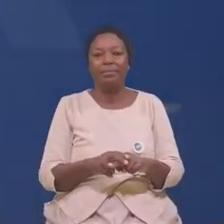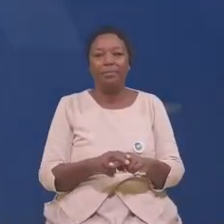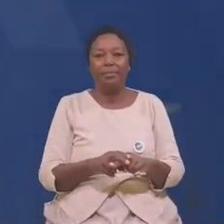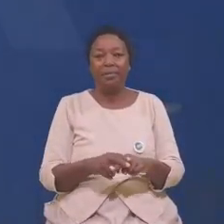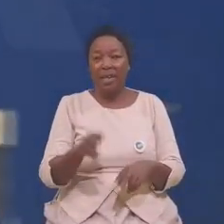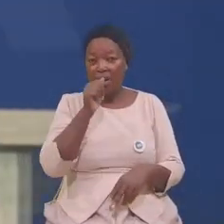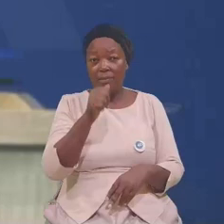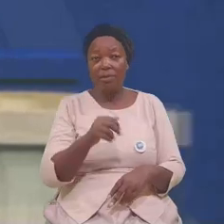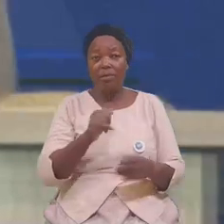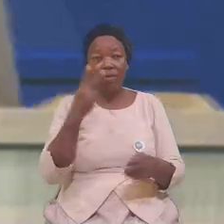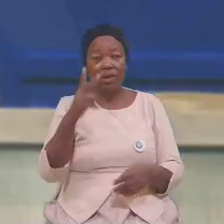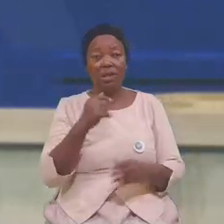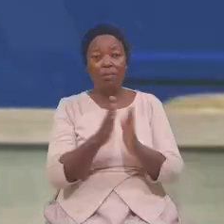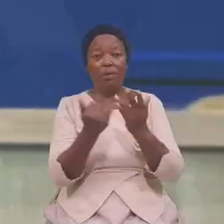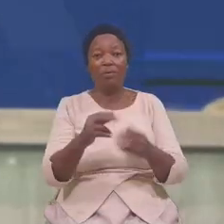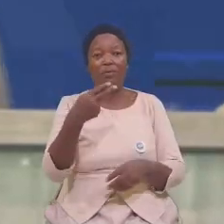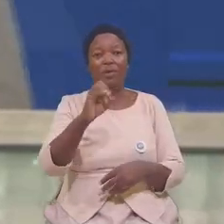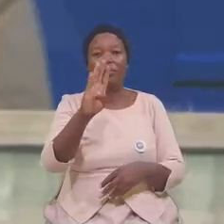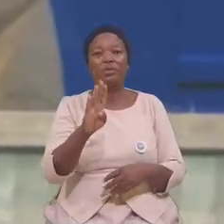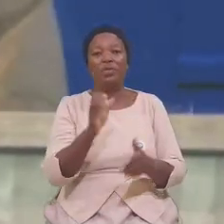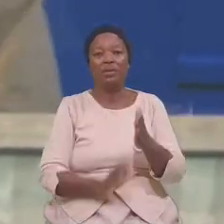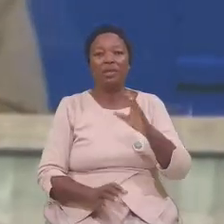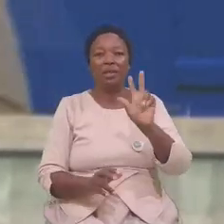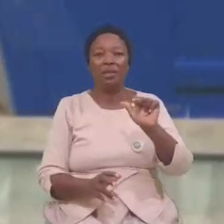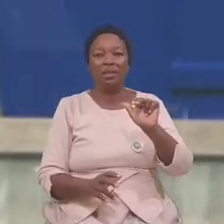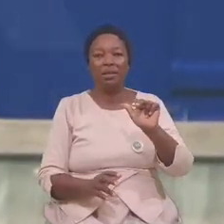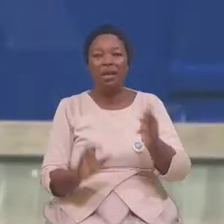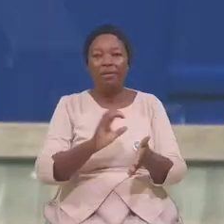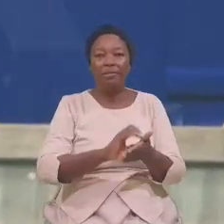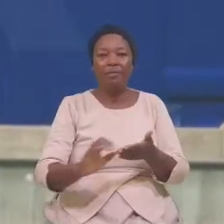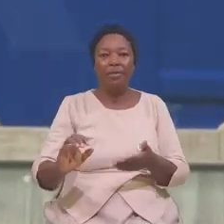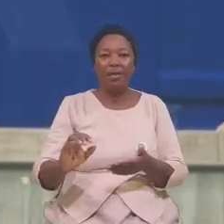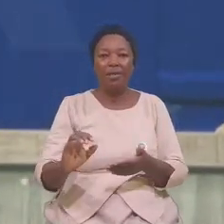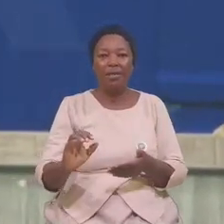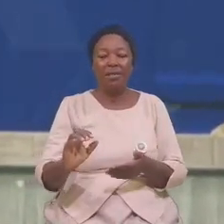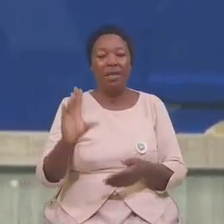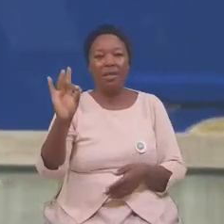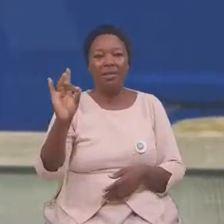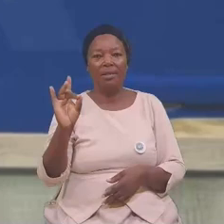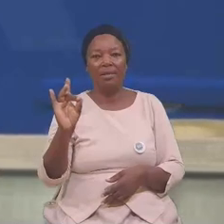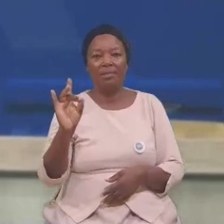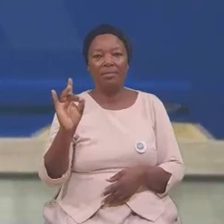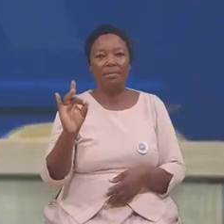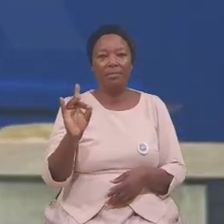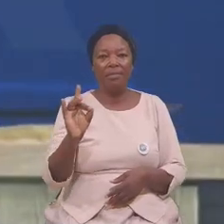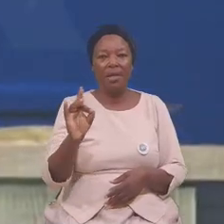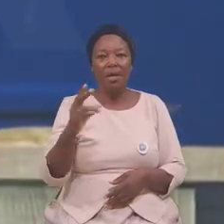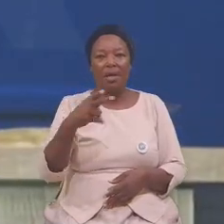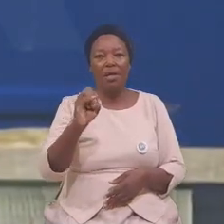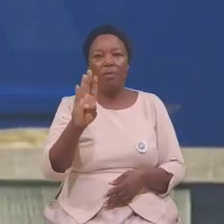Nous sommes en Hébreux chapitre 13. Je vous lis le verset 8. Hébreux